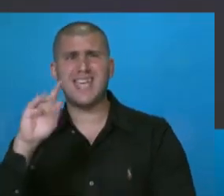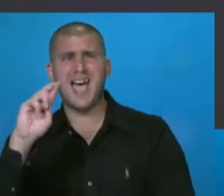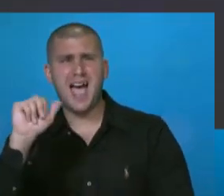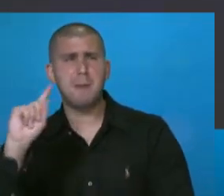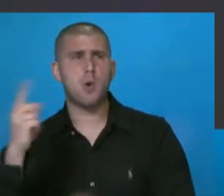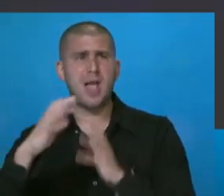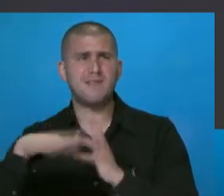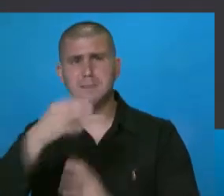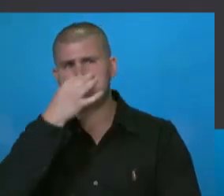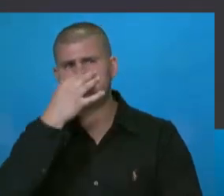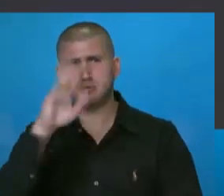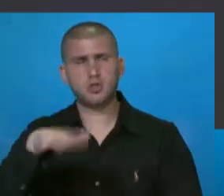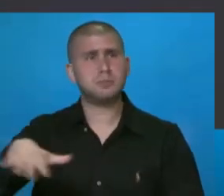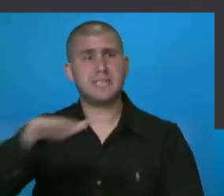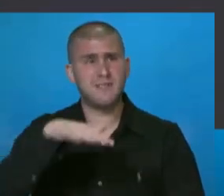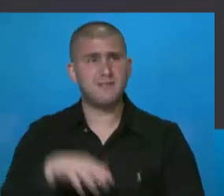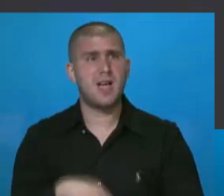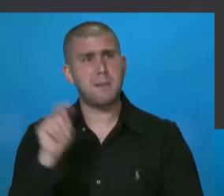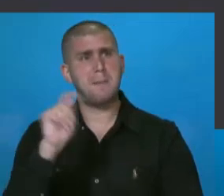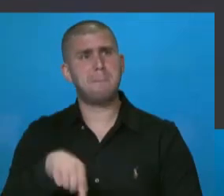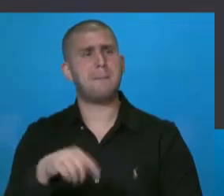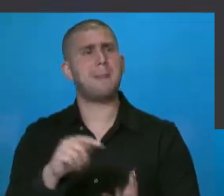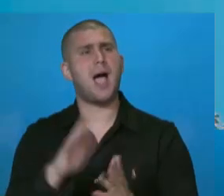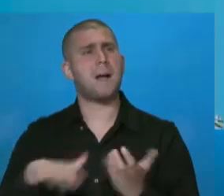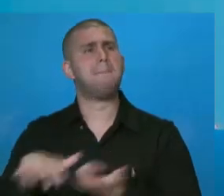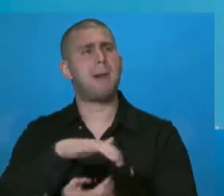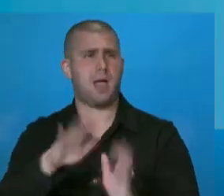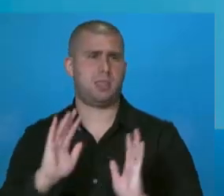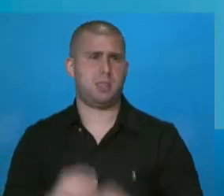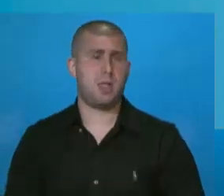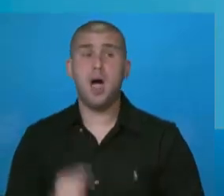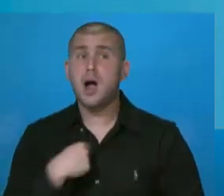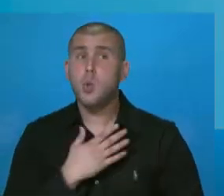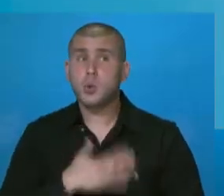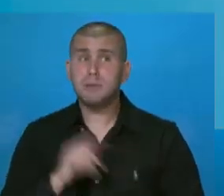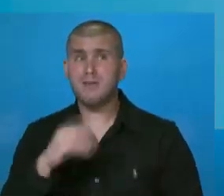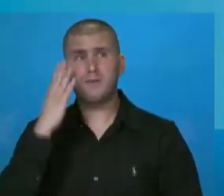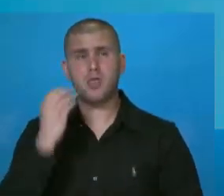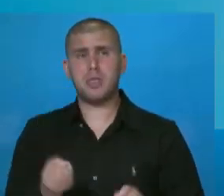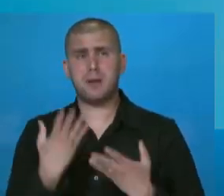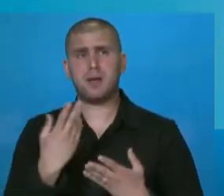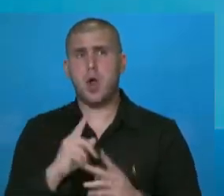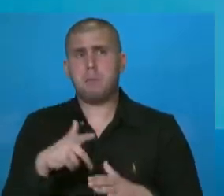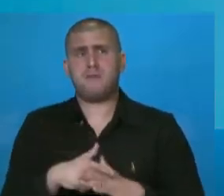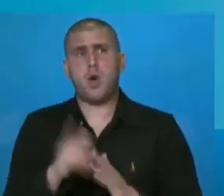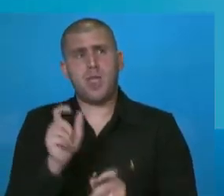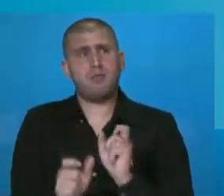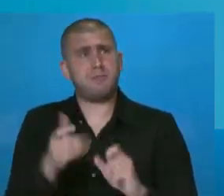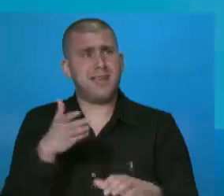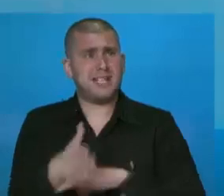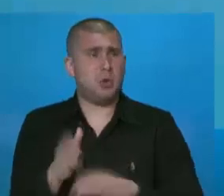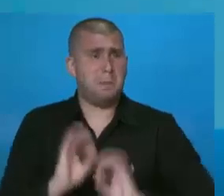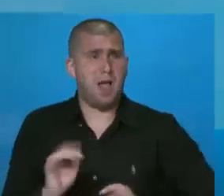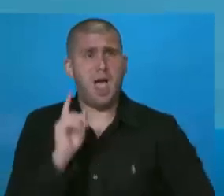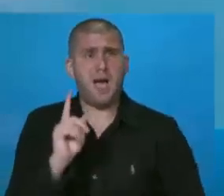הכפרים המסריחים שיש להם פה מסביב, הם באים לפה ורק בלגן יפה. כאילו אנחנו רוצים לבוא ולנות מהפארק, לא מפריע לי שם אנשים אחרים ייכנסו,